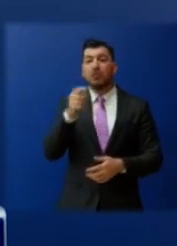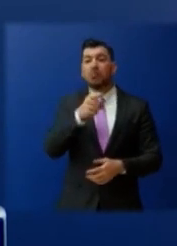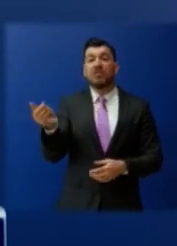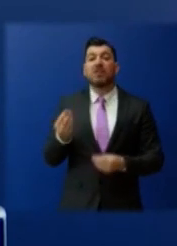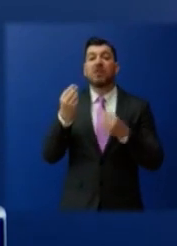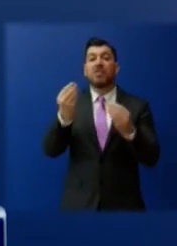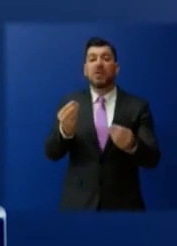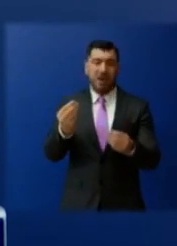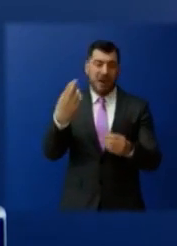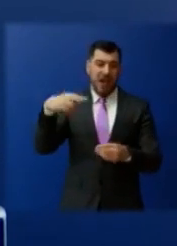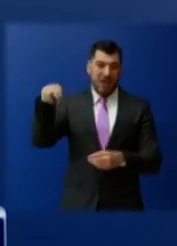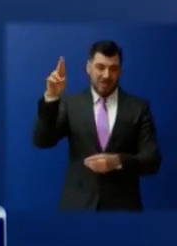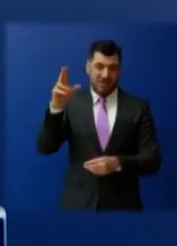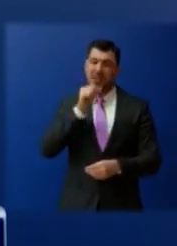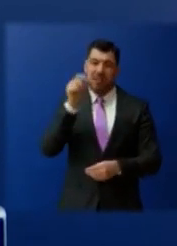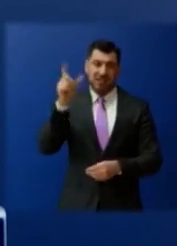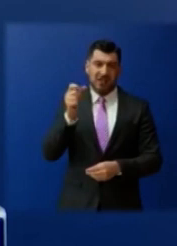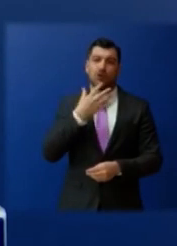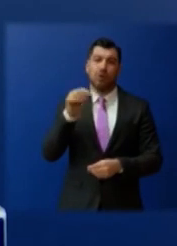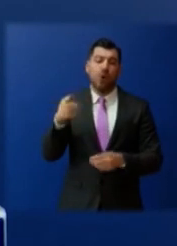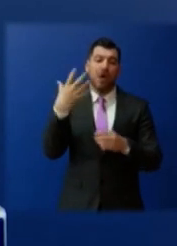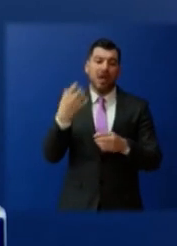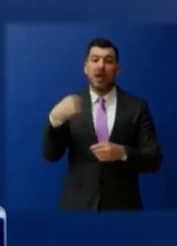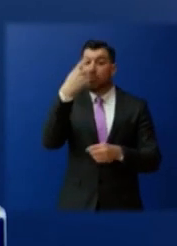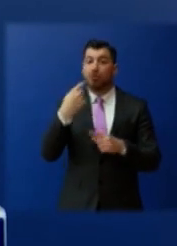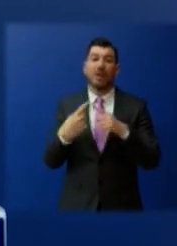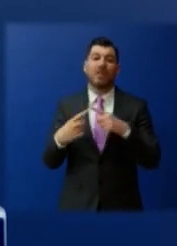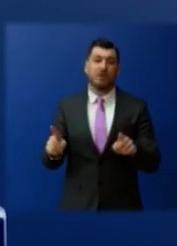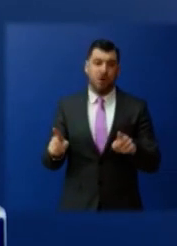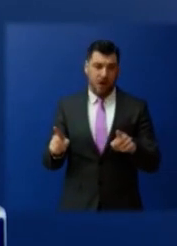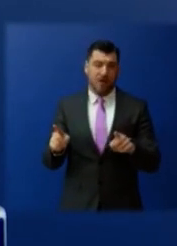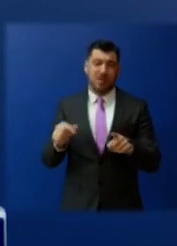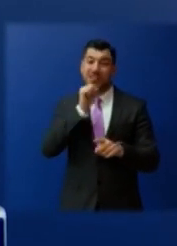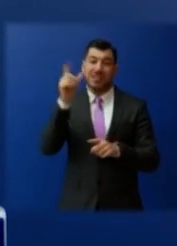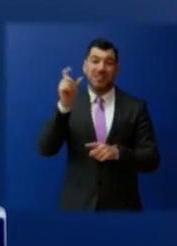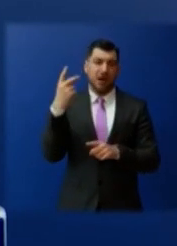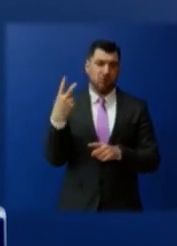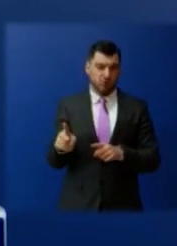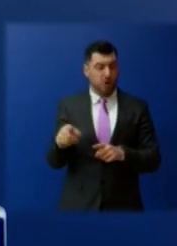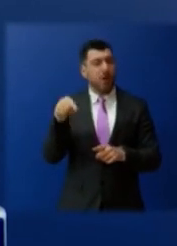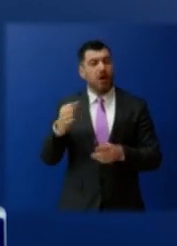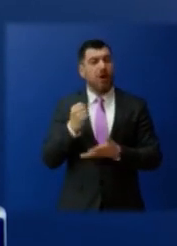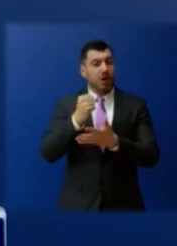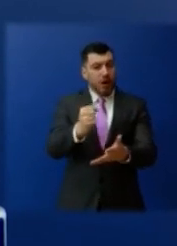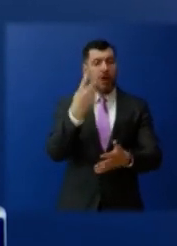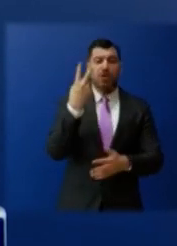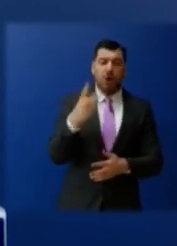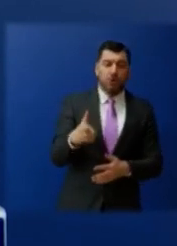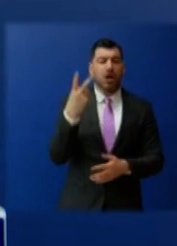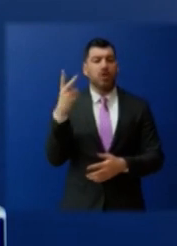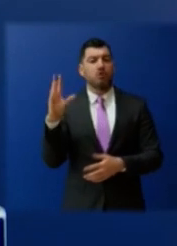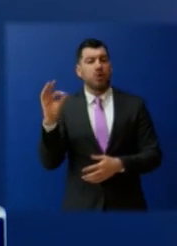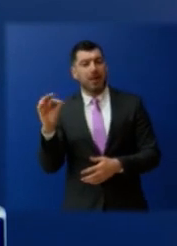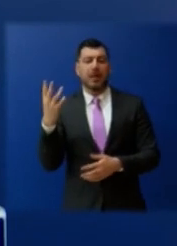νόμου Κατρούγκαλου. Ή η αύξηση που πήραν ήταν πολύ μικρότερη από το 7%. Η ενίσχυση διαμορφώνεται στα 200, 250 και 300